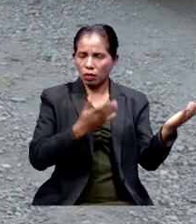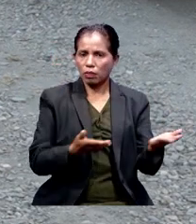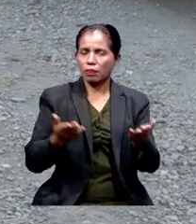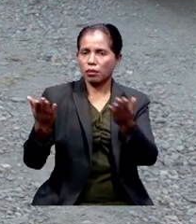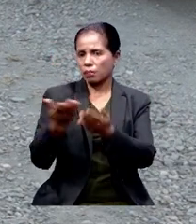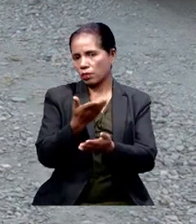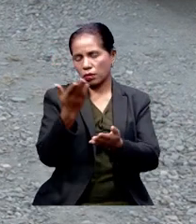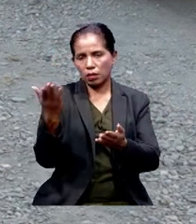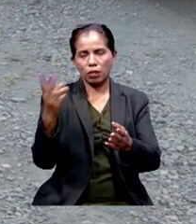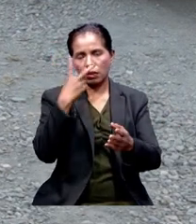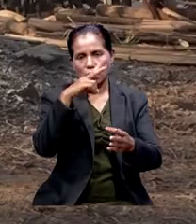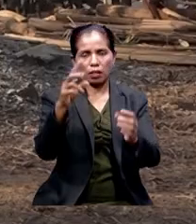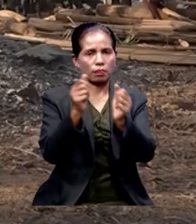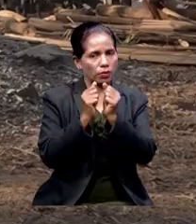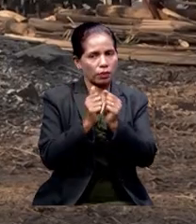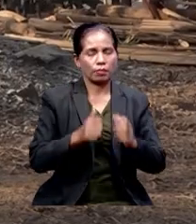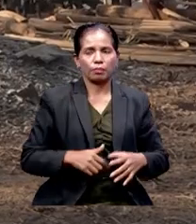bare amutu.